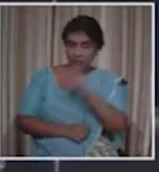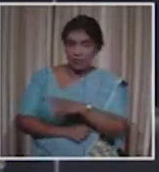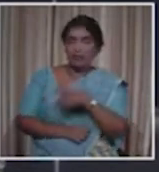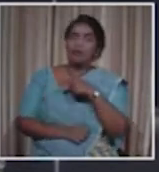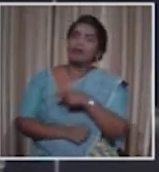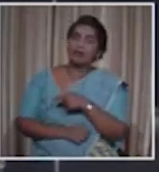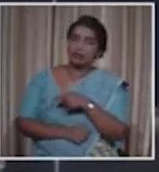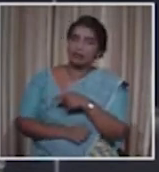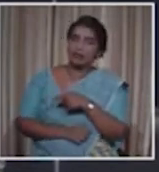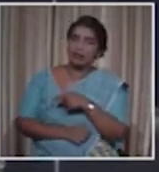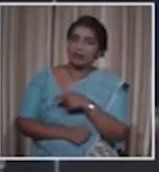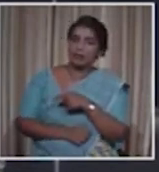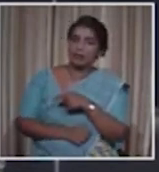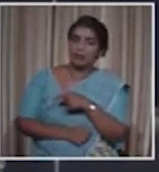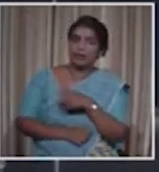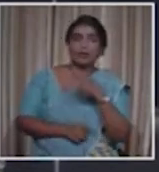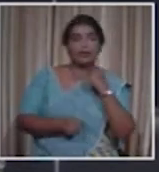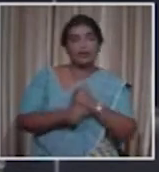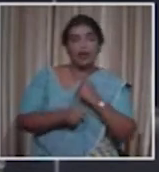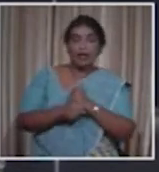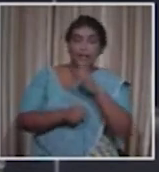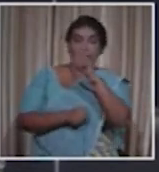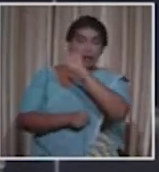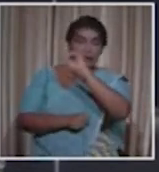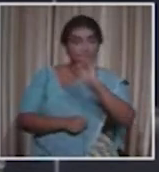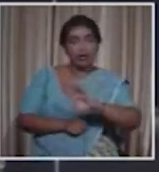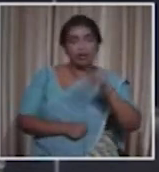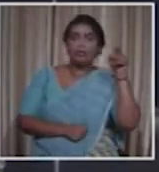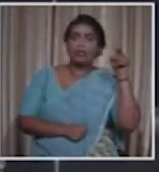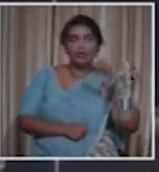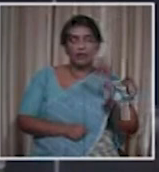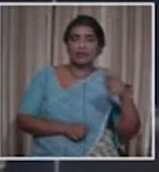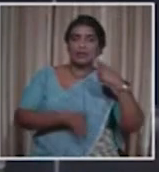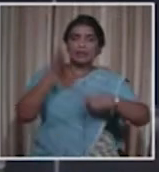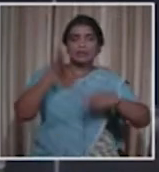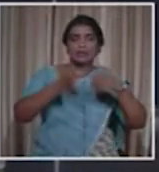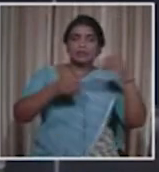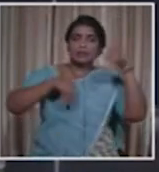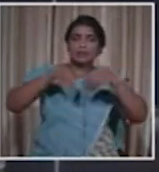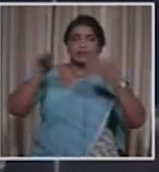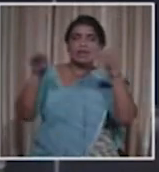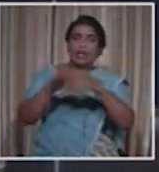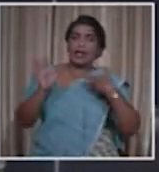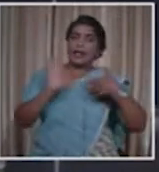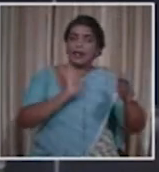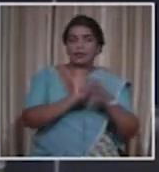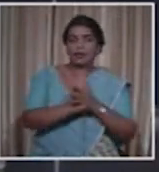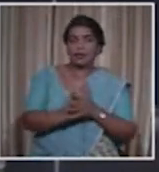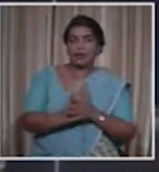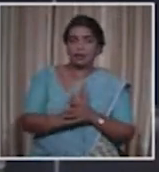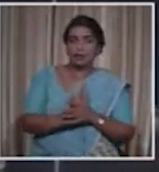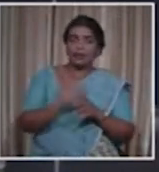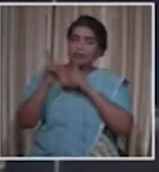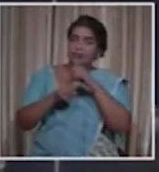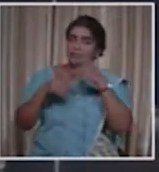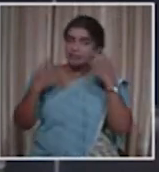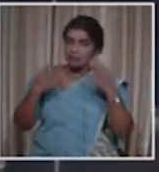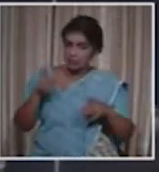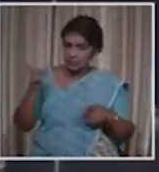නිසා ආණ්ඩුවේ කෙනෙක් දාන්නේ නැතුව ඔබතුමන්ලා ඡන්දෙට ගිහින් ඊට පස්සේ එකතු වෙන්න කියලා මං ඒ ගැන කතා